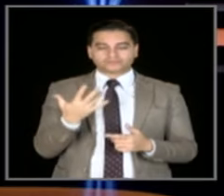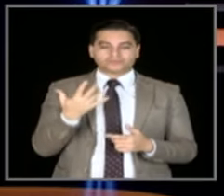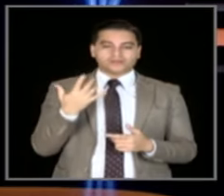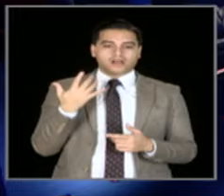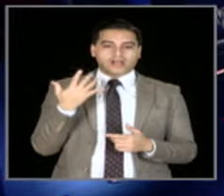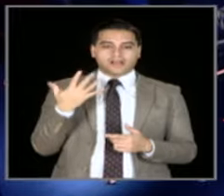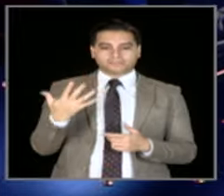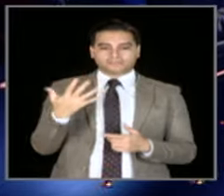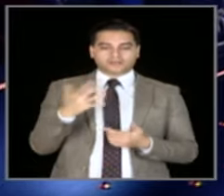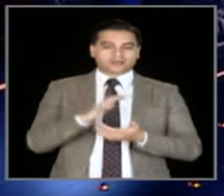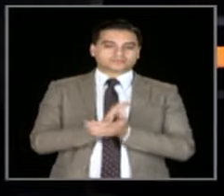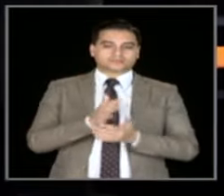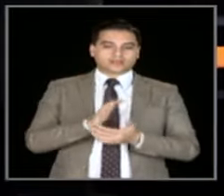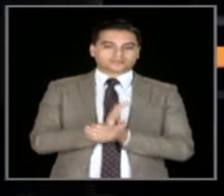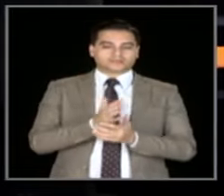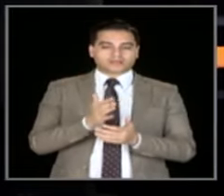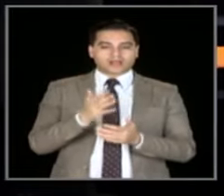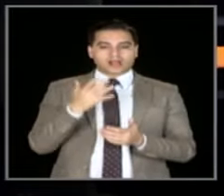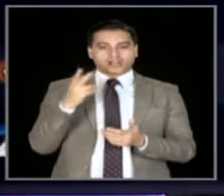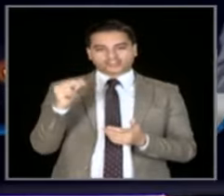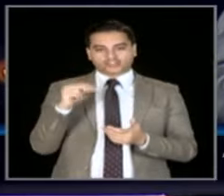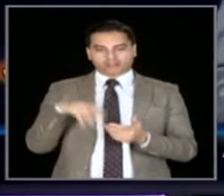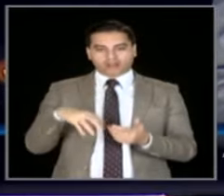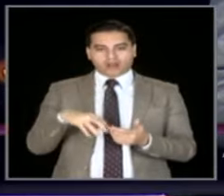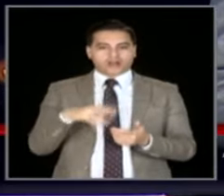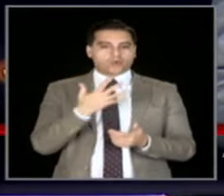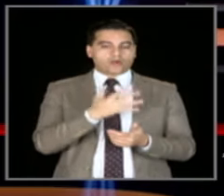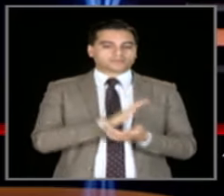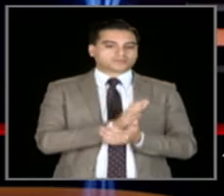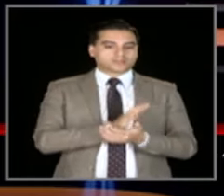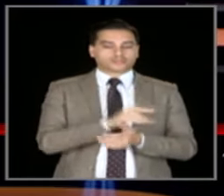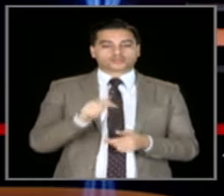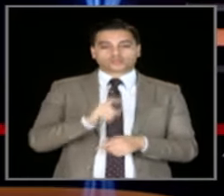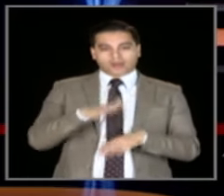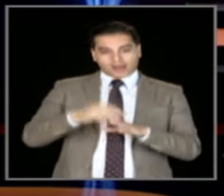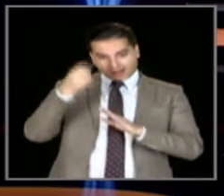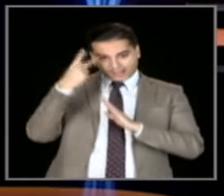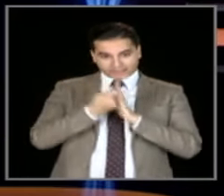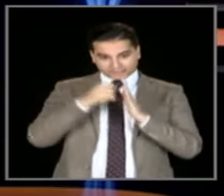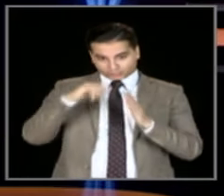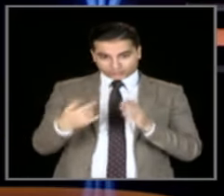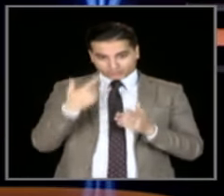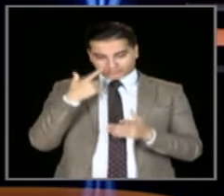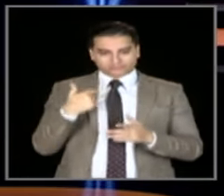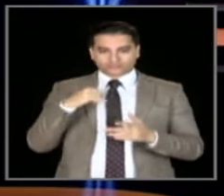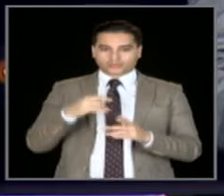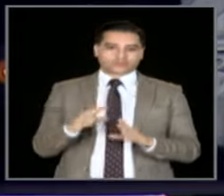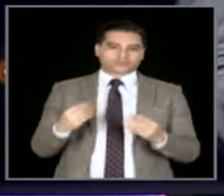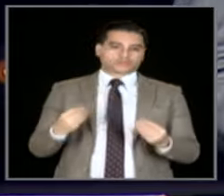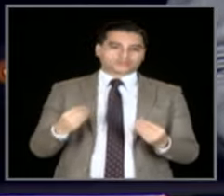طنطا، 20 جامعة القاهرة. سؤال في الأدب تاخد جوكر. ملاش لازمة، مش عايز ريسك